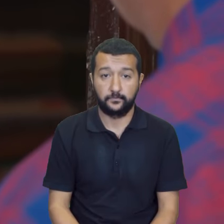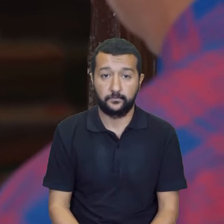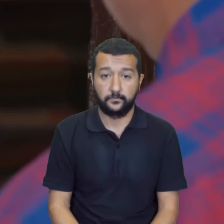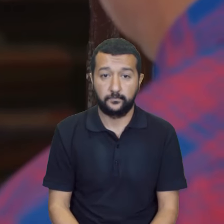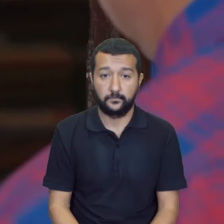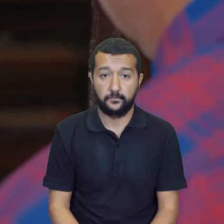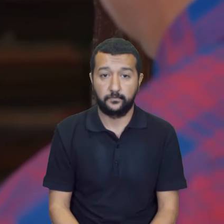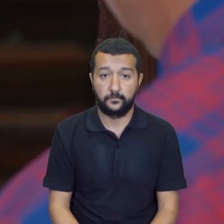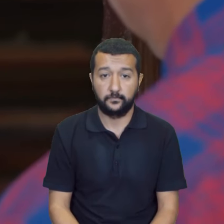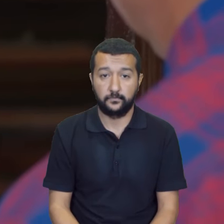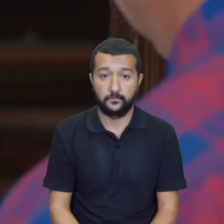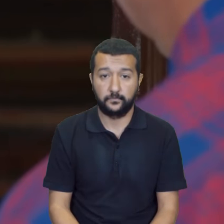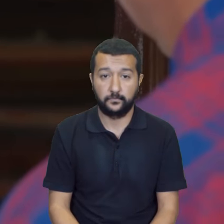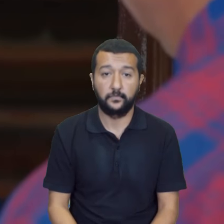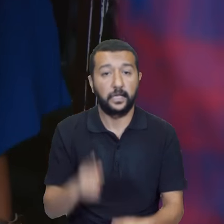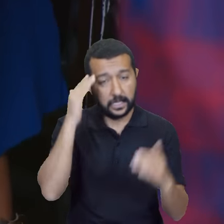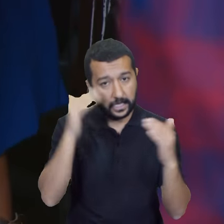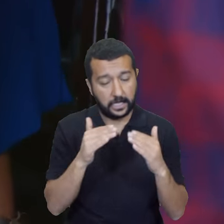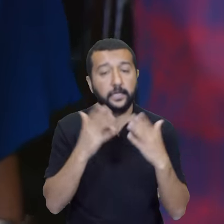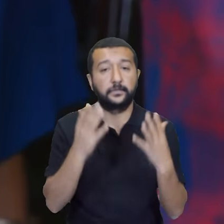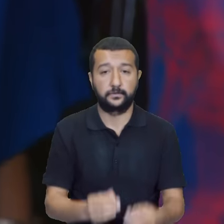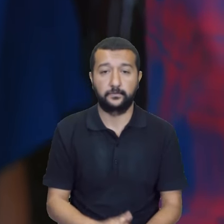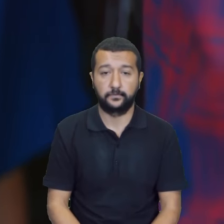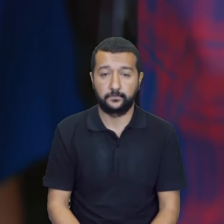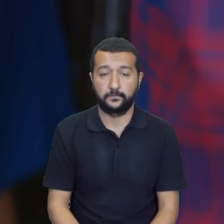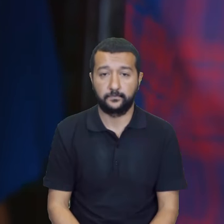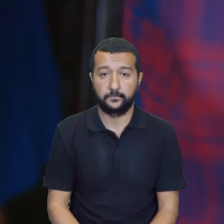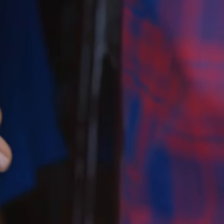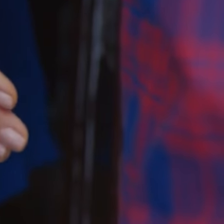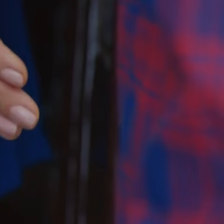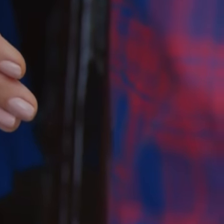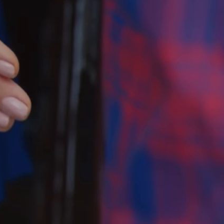Adile'nin yüzüne bir tebessüm yayıldı. Anlaştık. İlini uzattı.